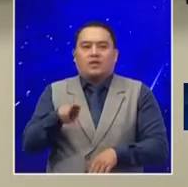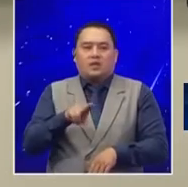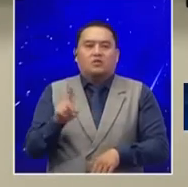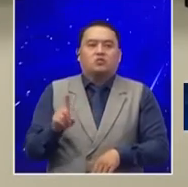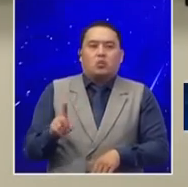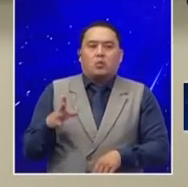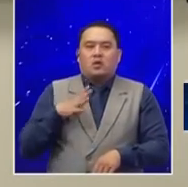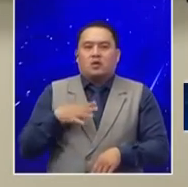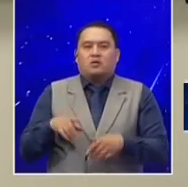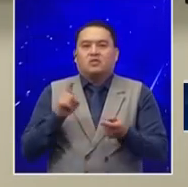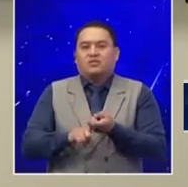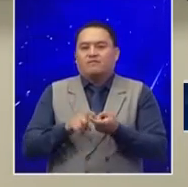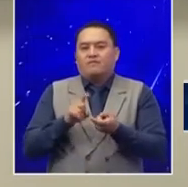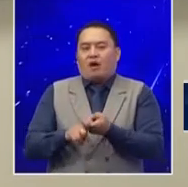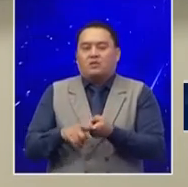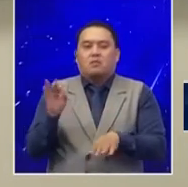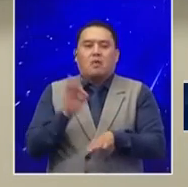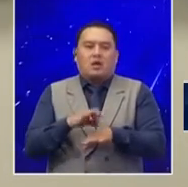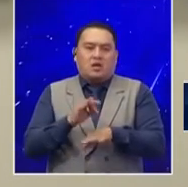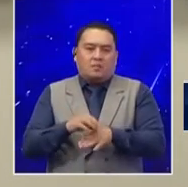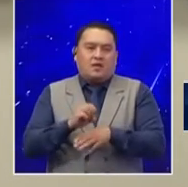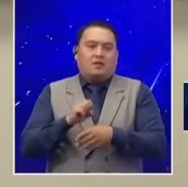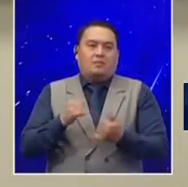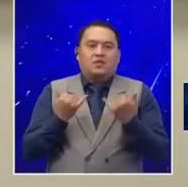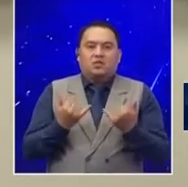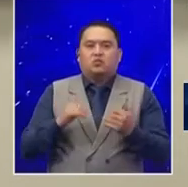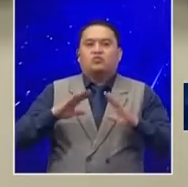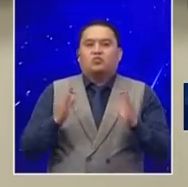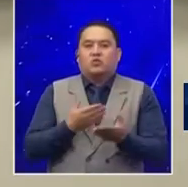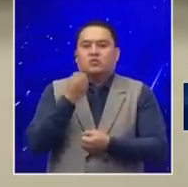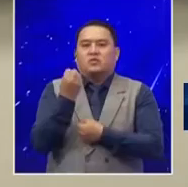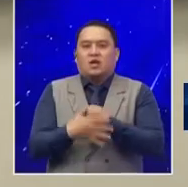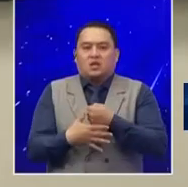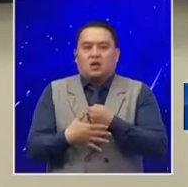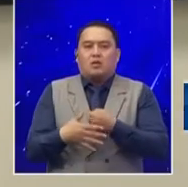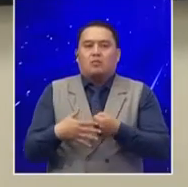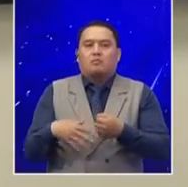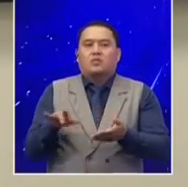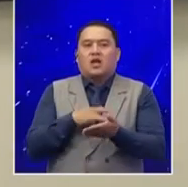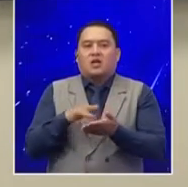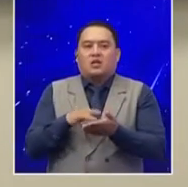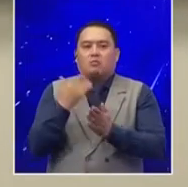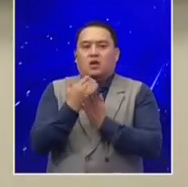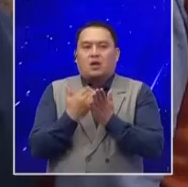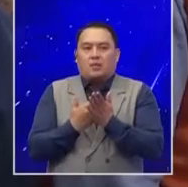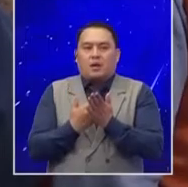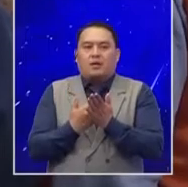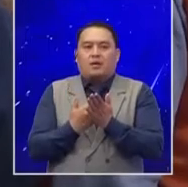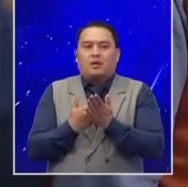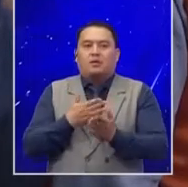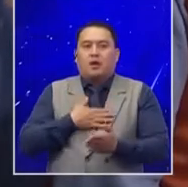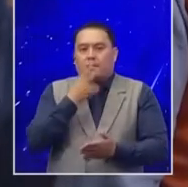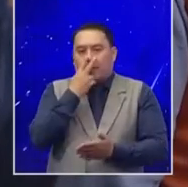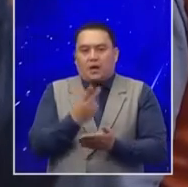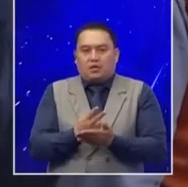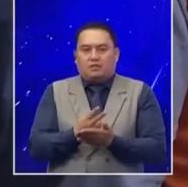того, что было очень много контактов, сейчас мы разработали ситуационный центр с помощью планшетов, программное обеспечение. Нам показывает,